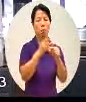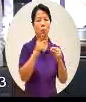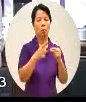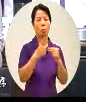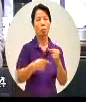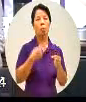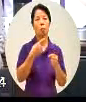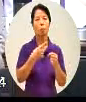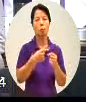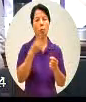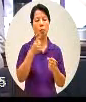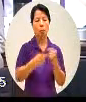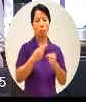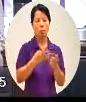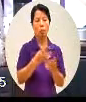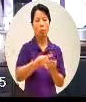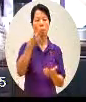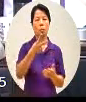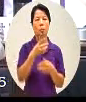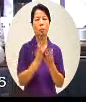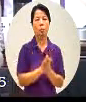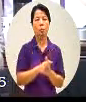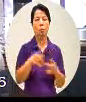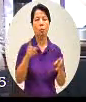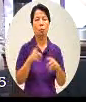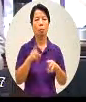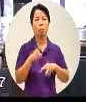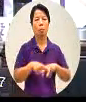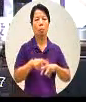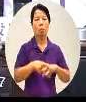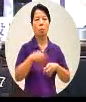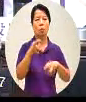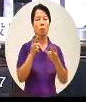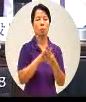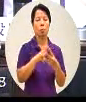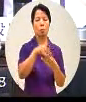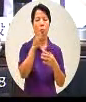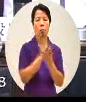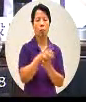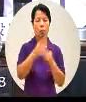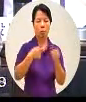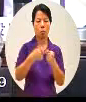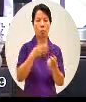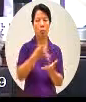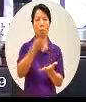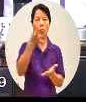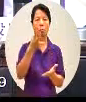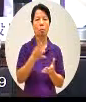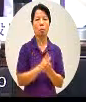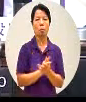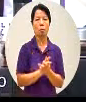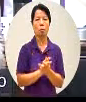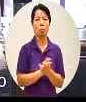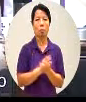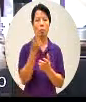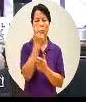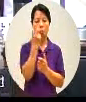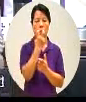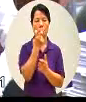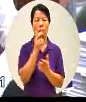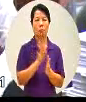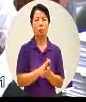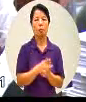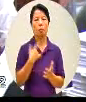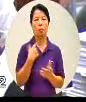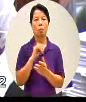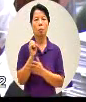那我本州焚化炉嘞？ 本州焚化炉是每年四次。 每年四次？ 哎，对。 那本席都